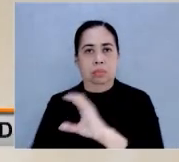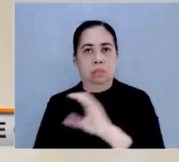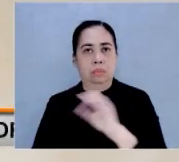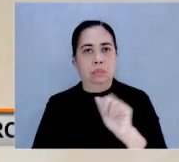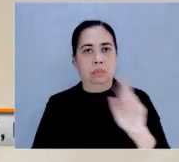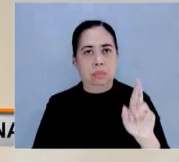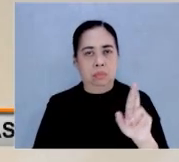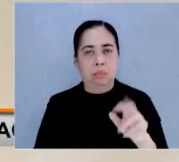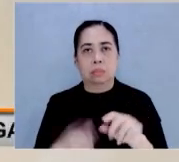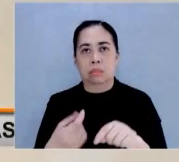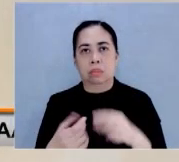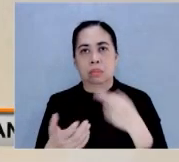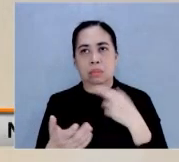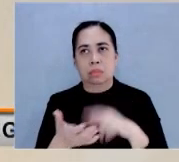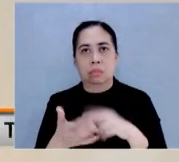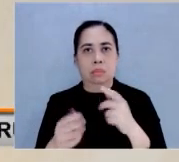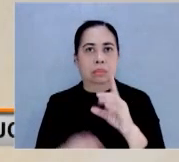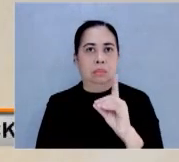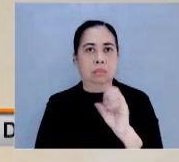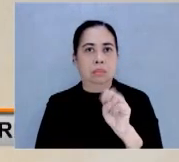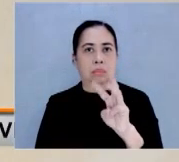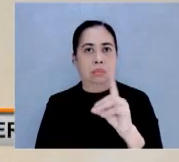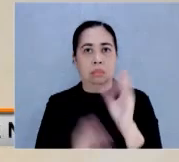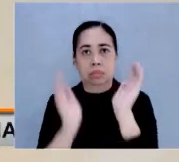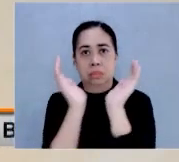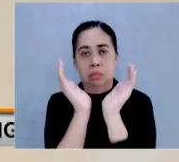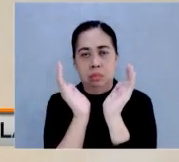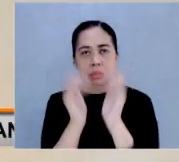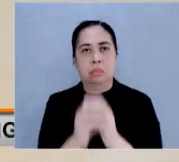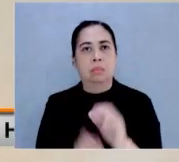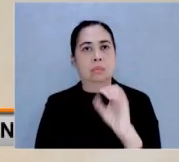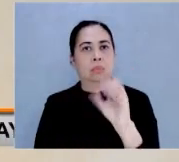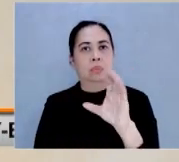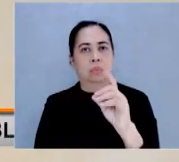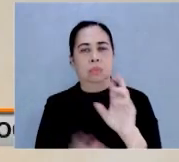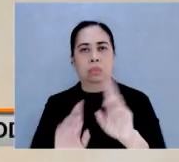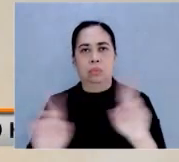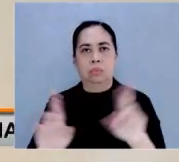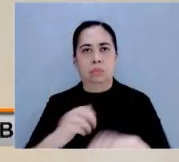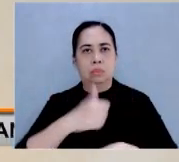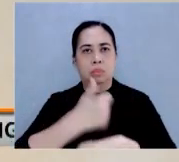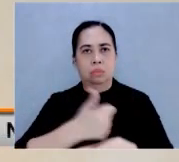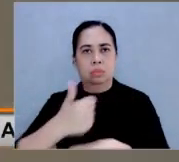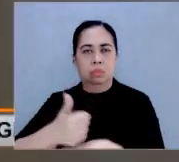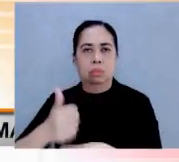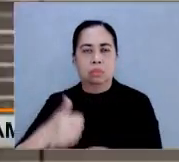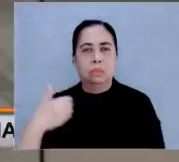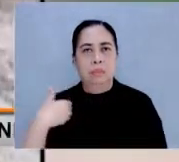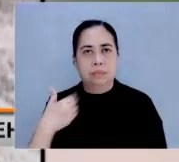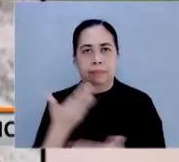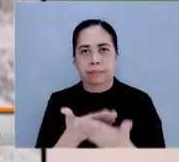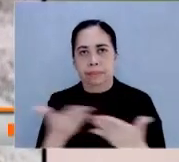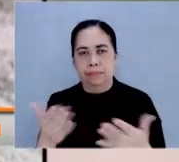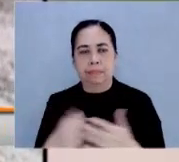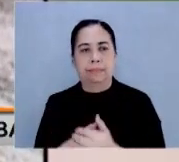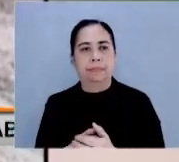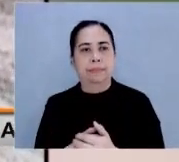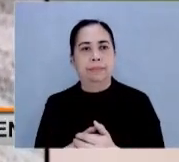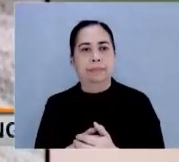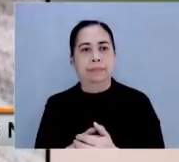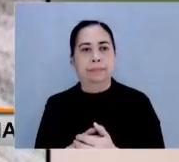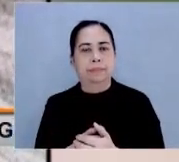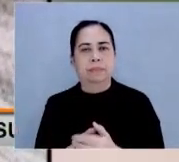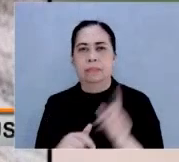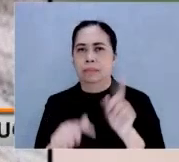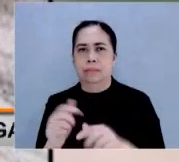dun sa latest report ng DSWD. At ang OCD naman, nakaprepo na rin po yung mga non-food items po natin. Hindi naman